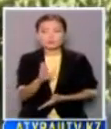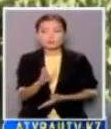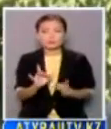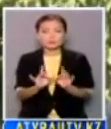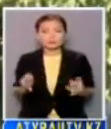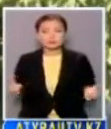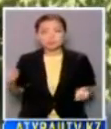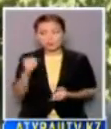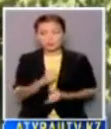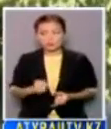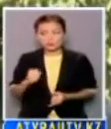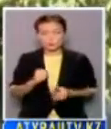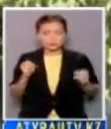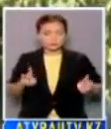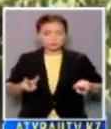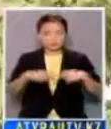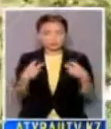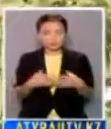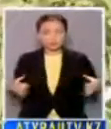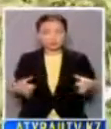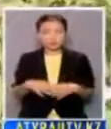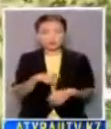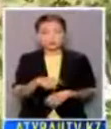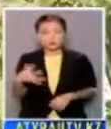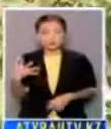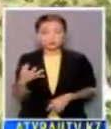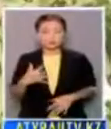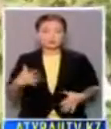Айта кетейік, тамыз айында арнайы мониторингтік топ өкілдері